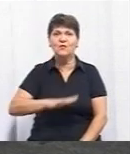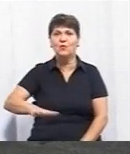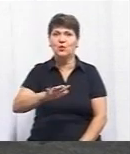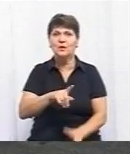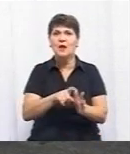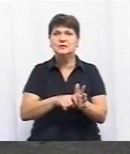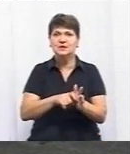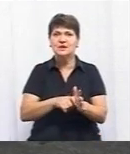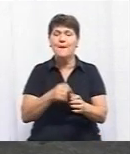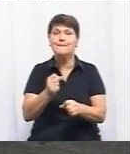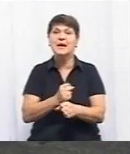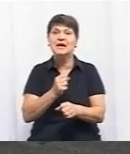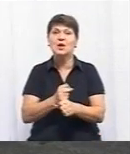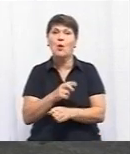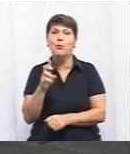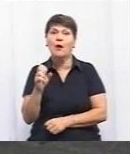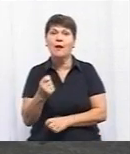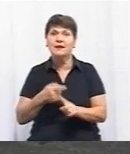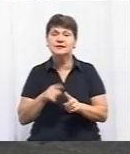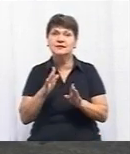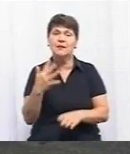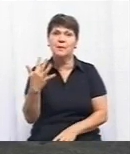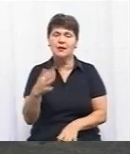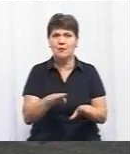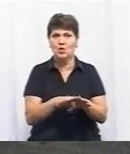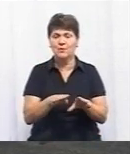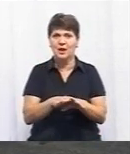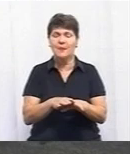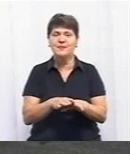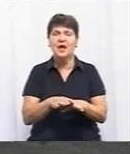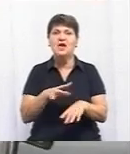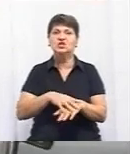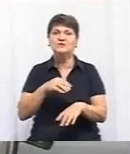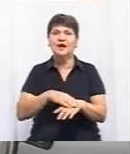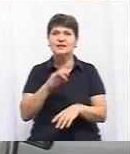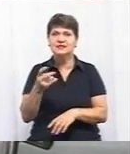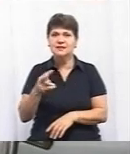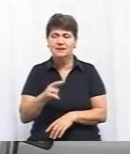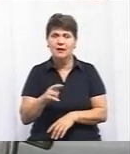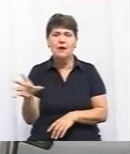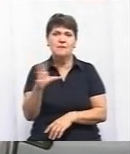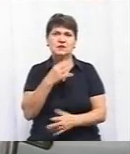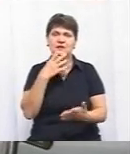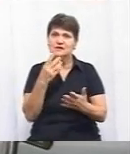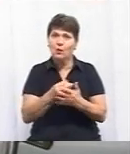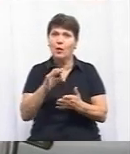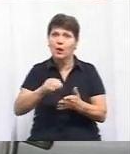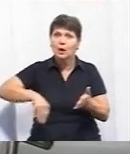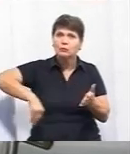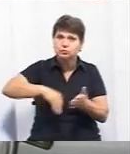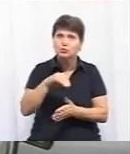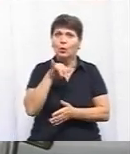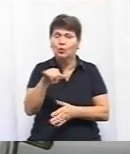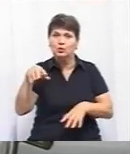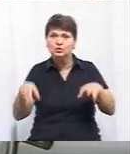сміття переробляється. Лише 5%. Це в порівнянні, наприклад, зі Швецією, яка переробляє все своє і ще докупляє в сусідніх